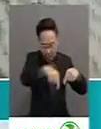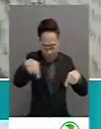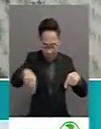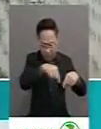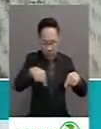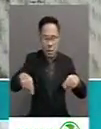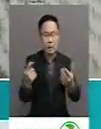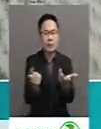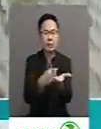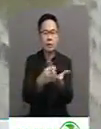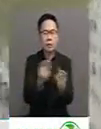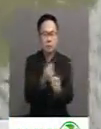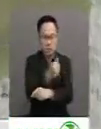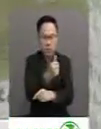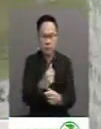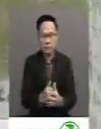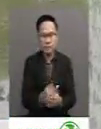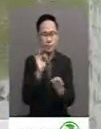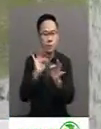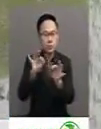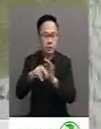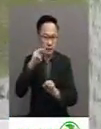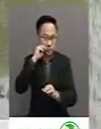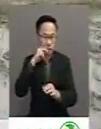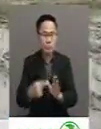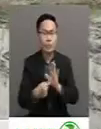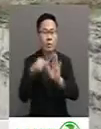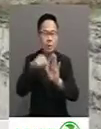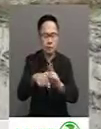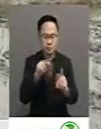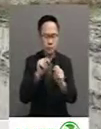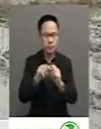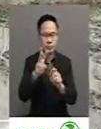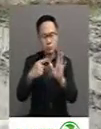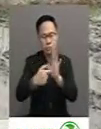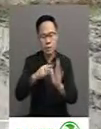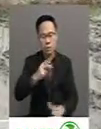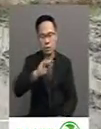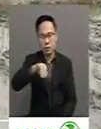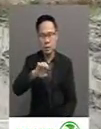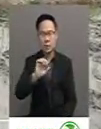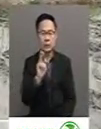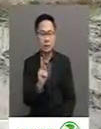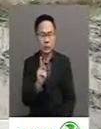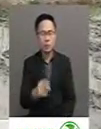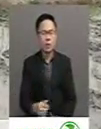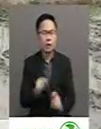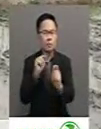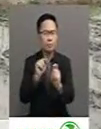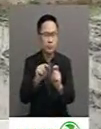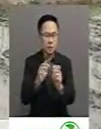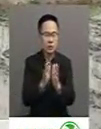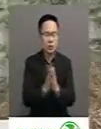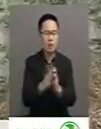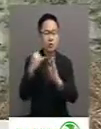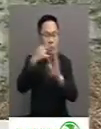ะครับช่วยประหยัดน้ําครับอย่างที่จังหวัดพิจิตรนะครับชาวนาในพื้นที่ตําบลวังจิกอําเภอโพประทับช้างจังหวัดพิจิตรถือฤกษ์ดี